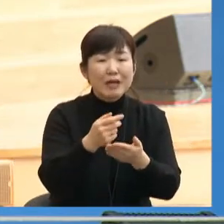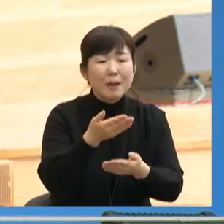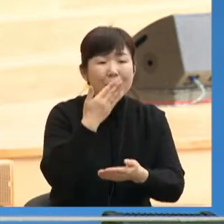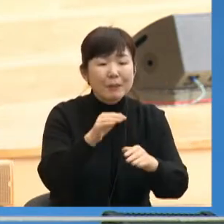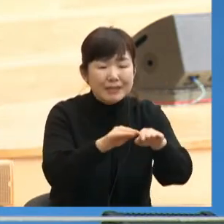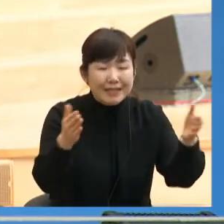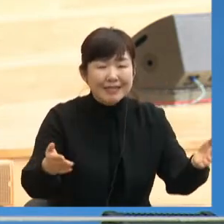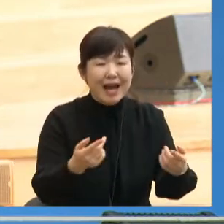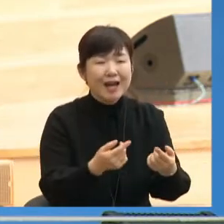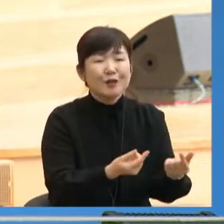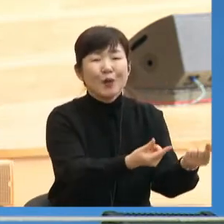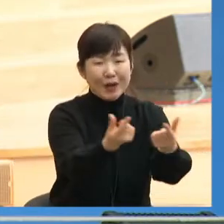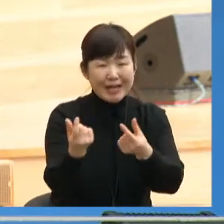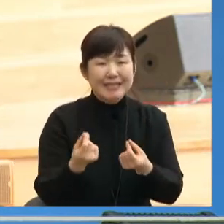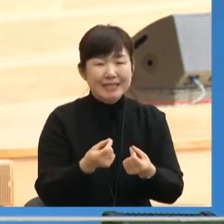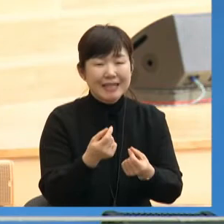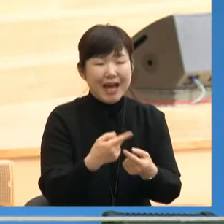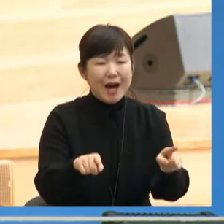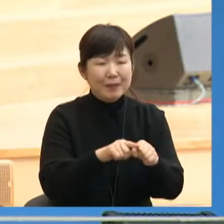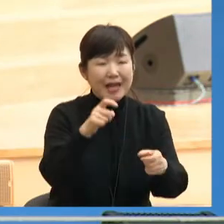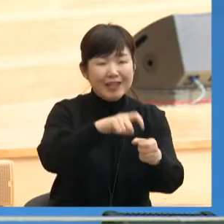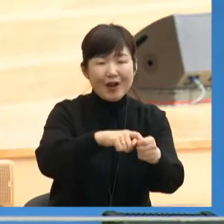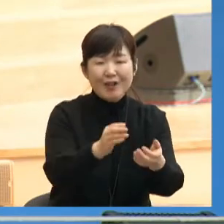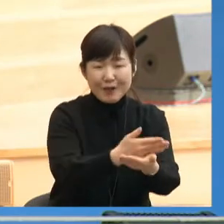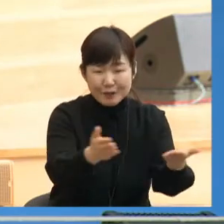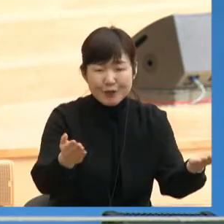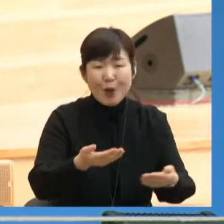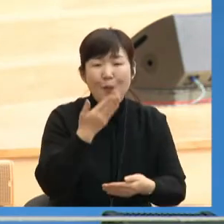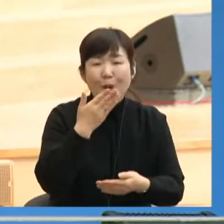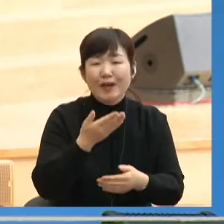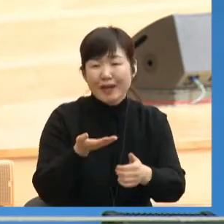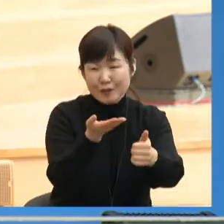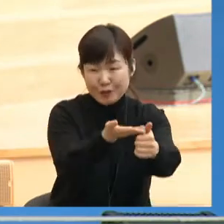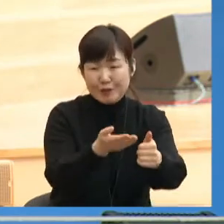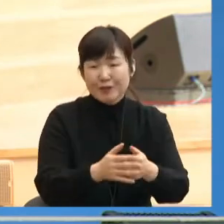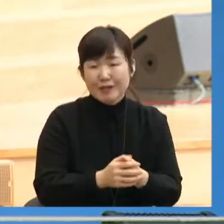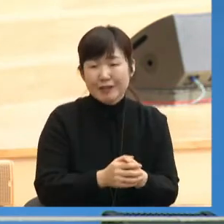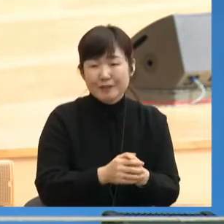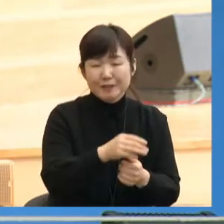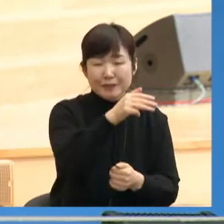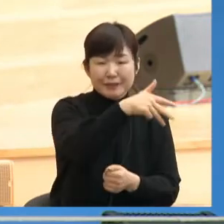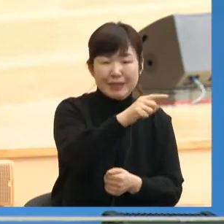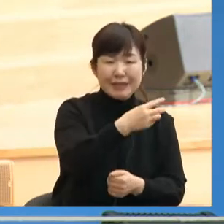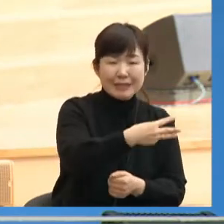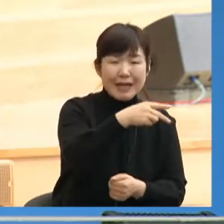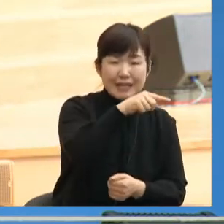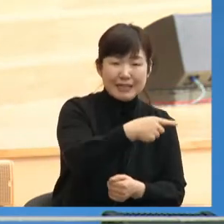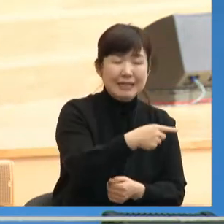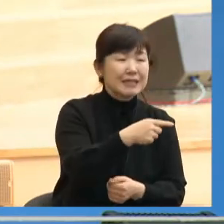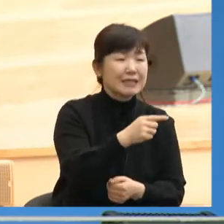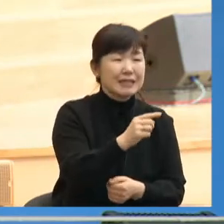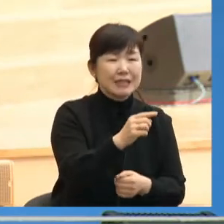함께 떡을 내어 먹게 하셨습니다. 여러분, 찰스 스윈들 목사님이 쓴 은혜의